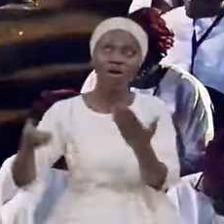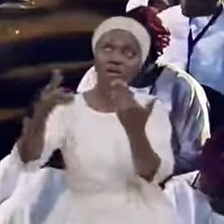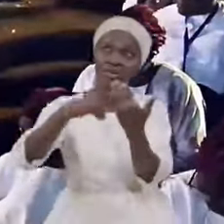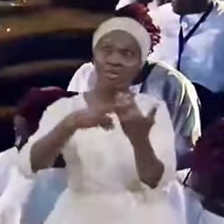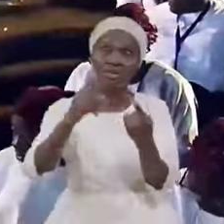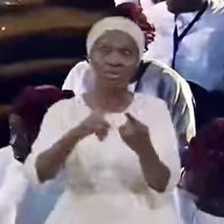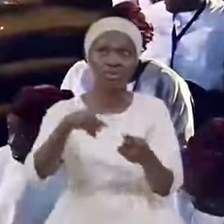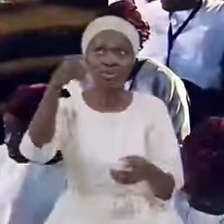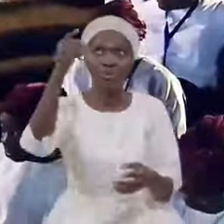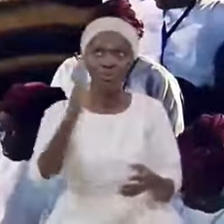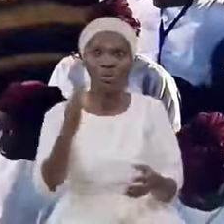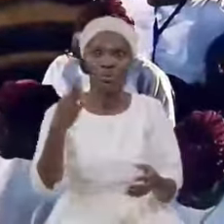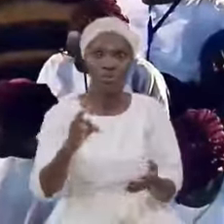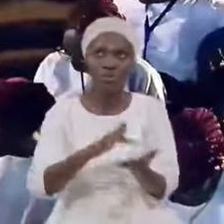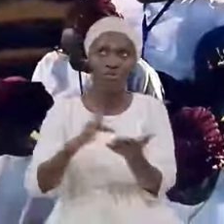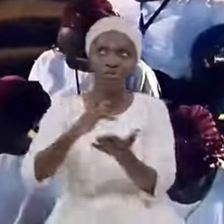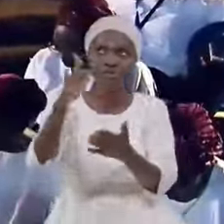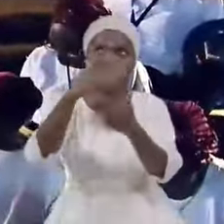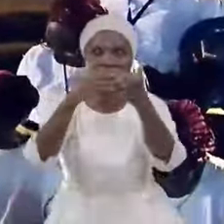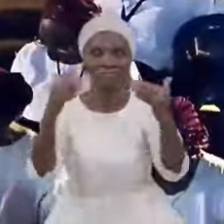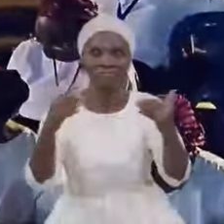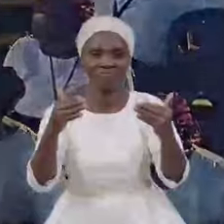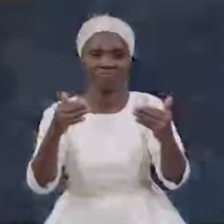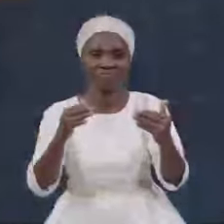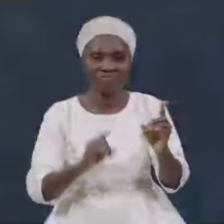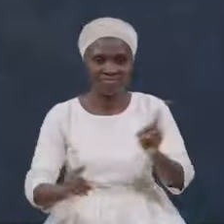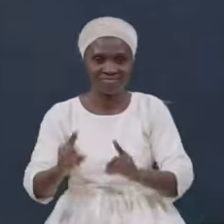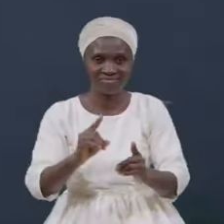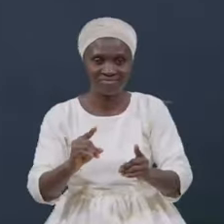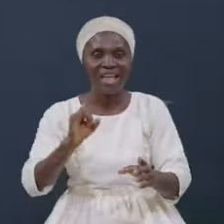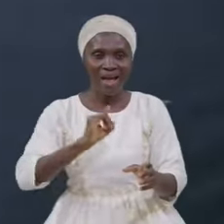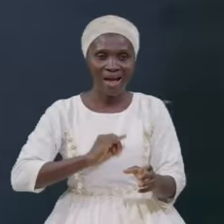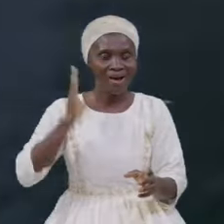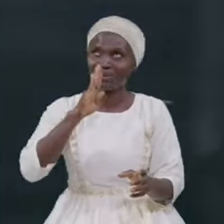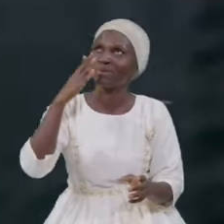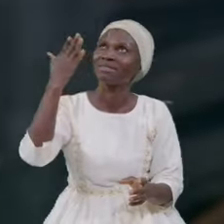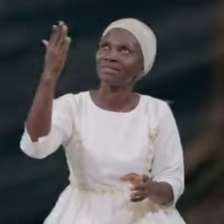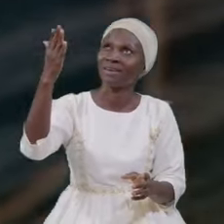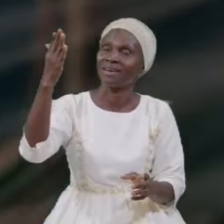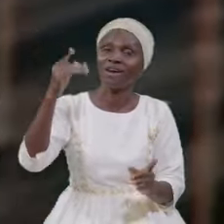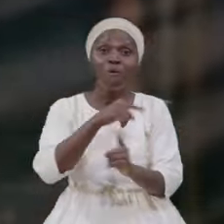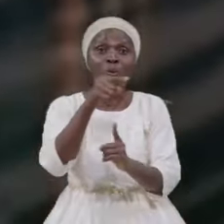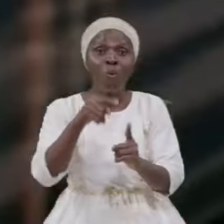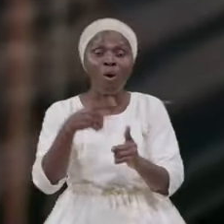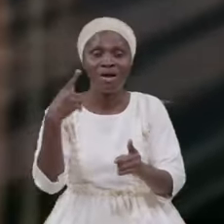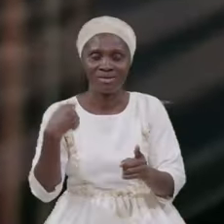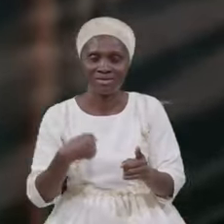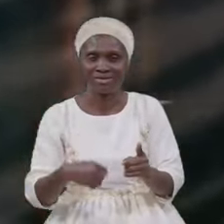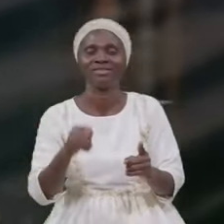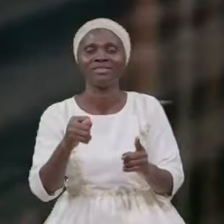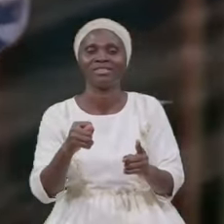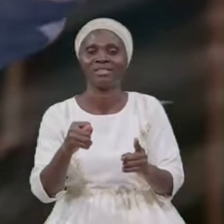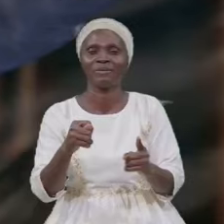là quand la paix se fera au ciel. Quand la paix se fera au ciel, par la grâce de